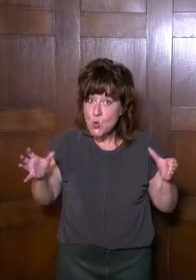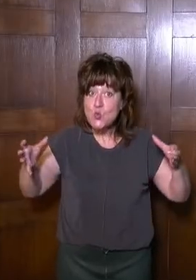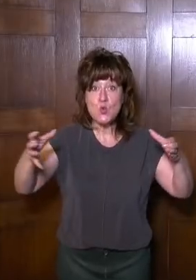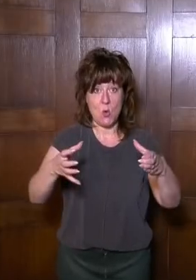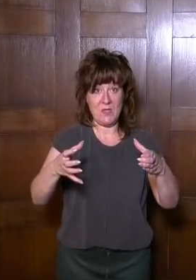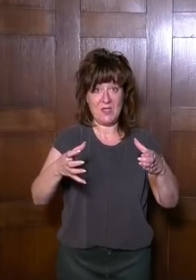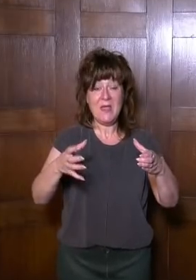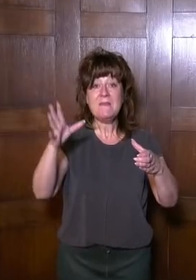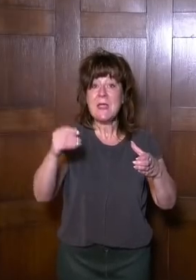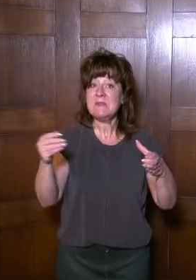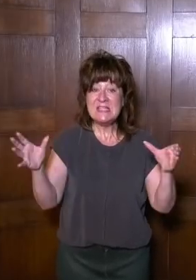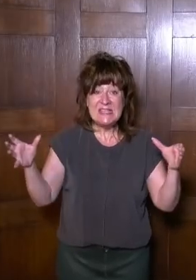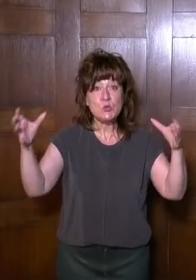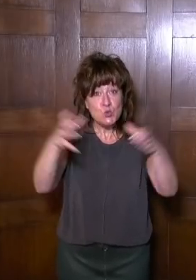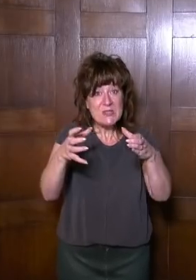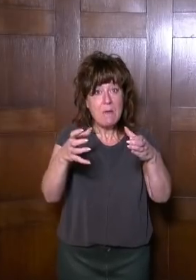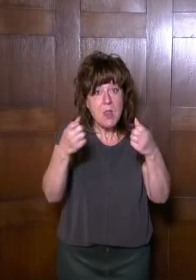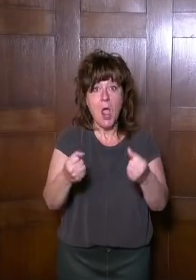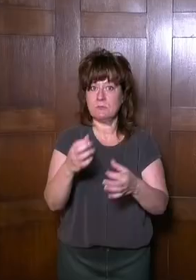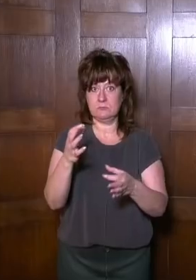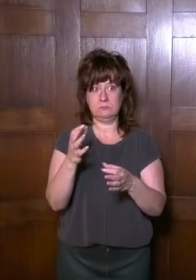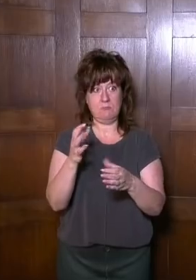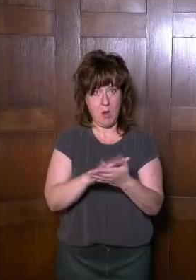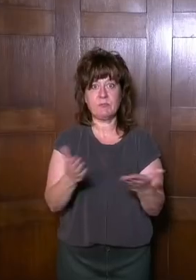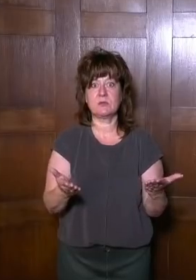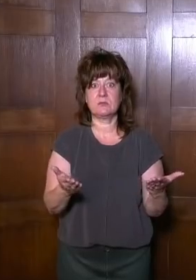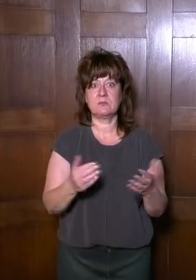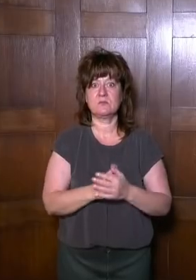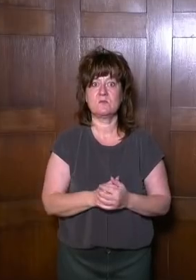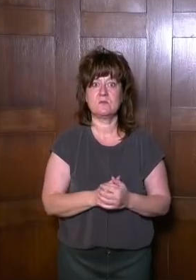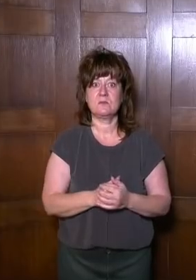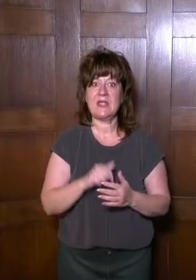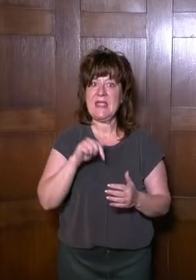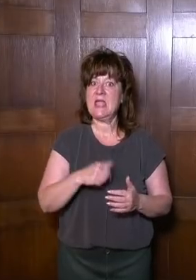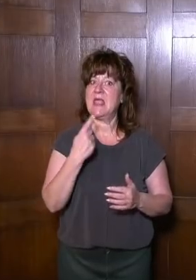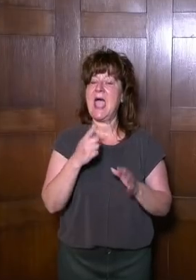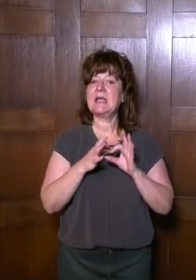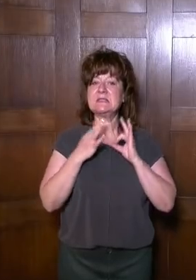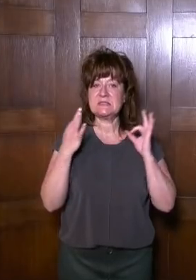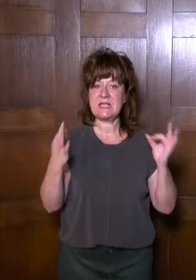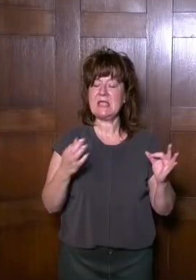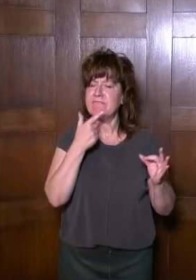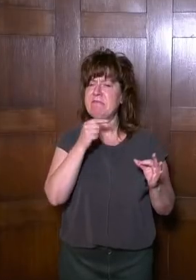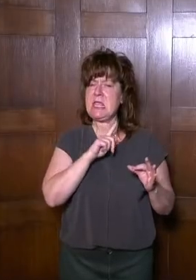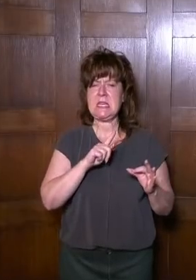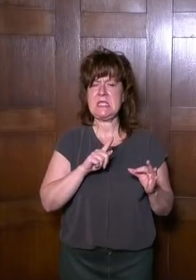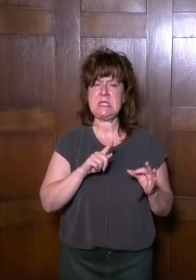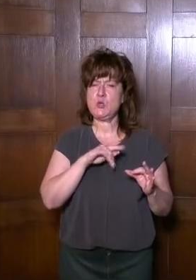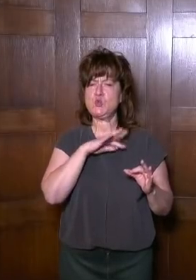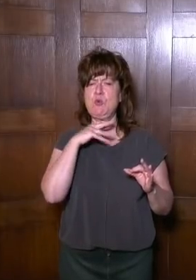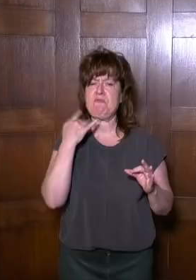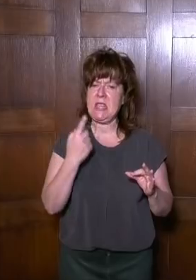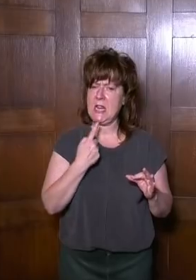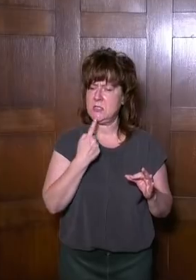dieses Zusammenspiel hat funktioniert. Und nun noch ein Satz, ich will gar nicht so furchtbar viel